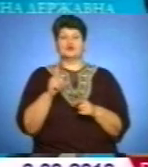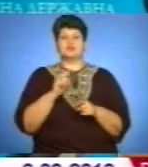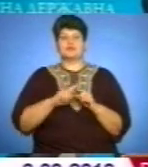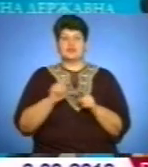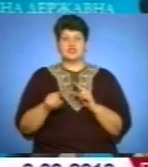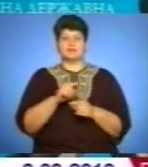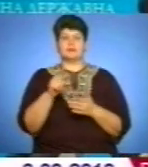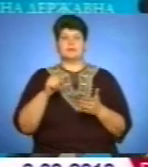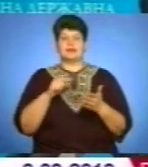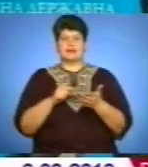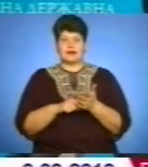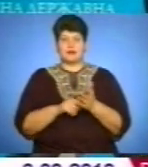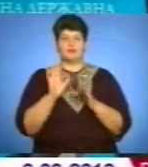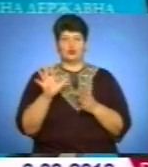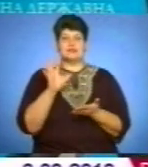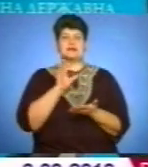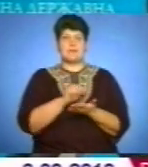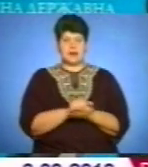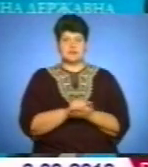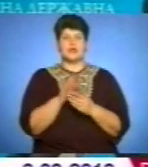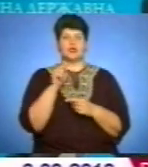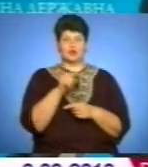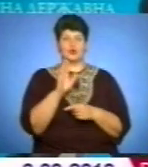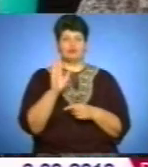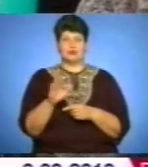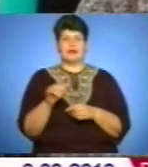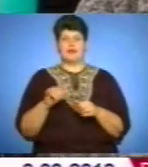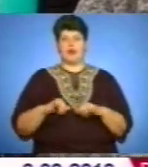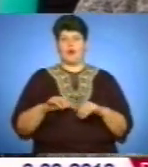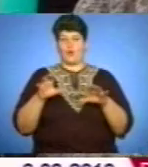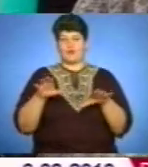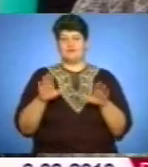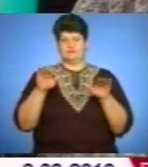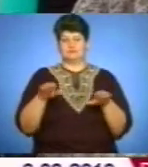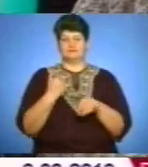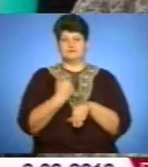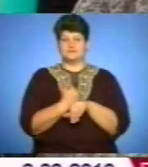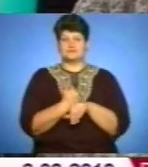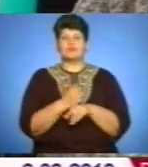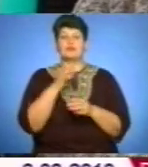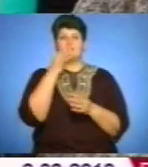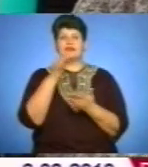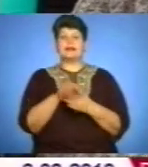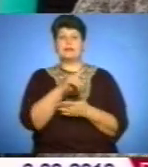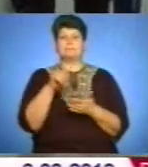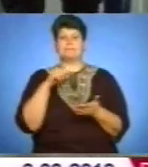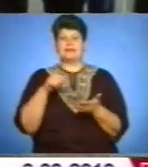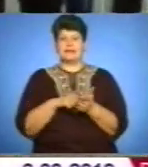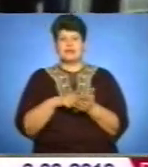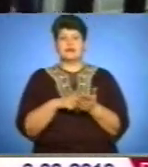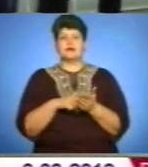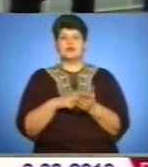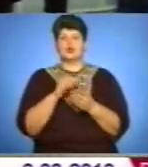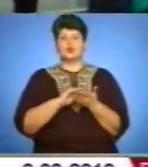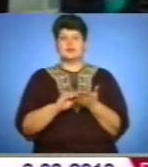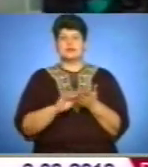питанням, цим напрямком почне займатися, той буде на коні. Відповідаючи на запитання журналістів, голова облдержадміністрації висловився